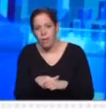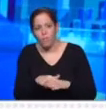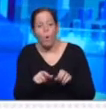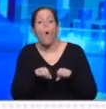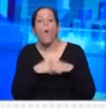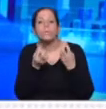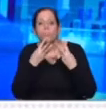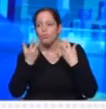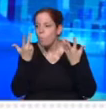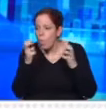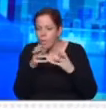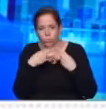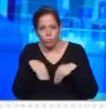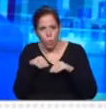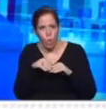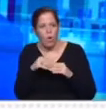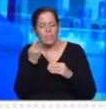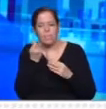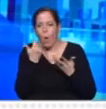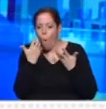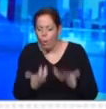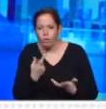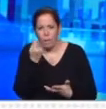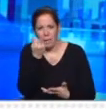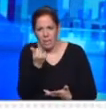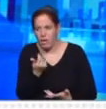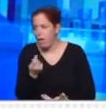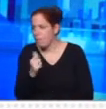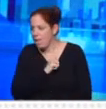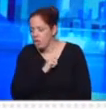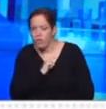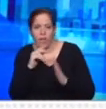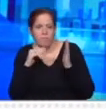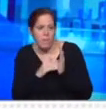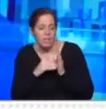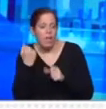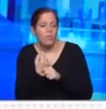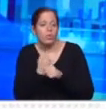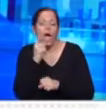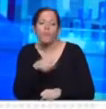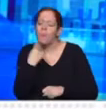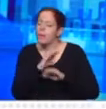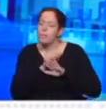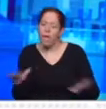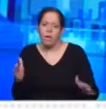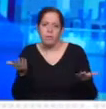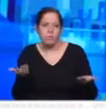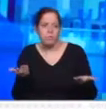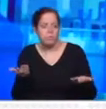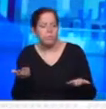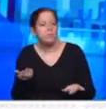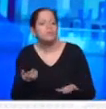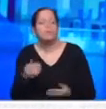80 משפחות תחת העול של המחיר, תחת העול של המחיר האישי והפסקת העבודה. ואם הם רוצים מה אני, זה נגמר תוך 24 שעות.